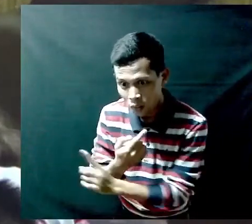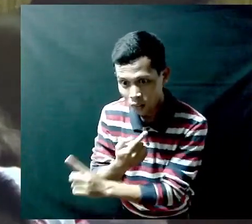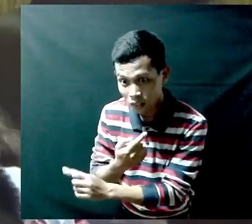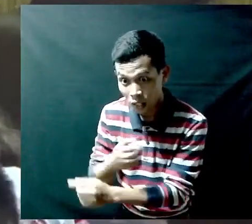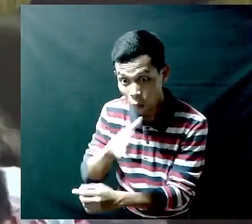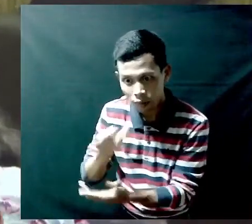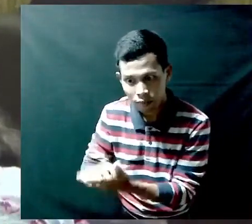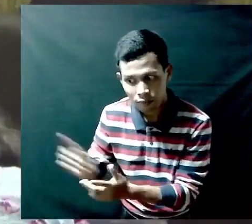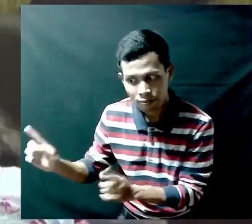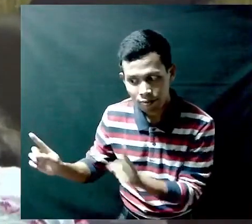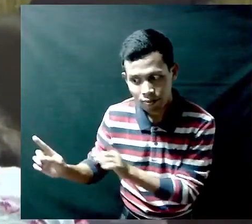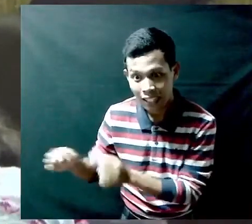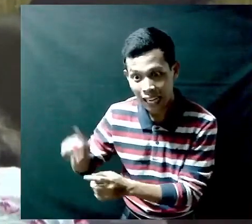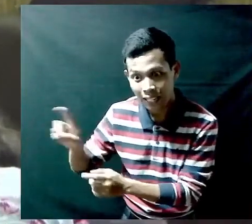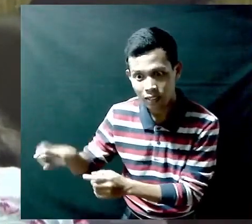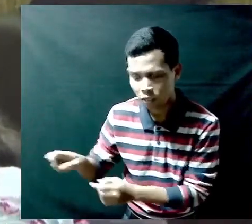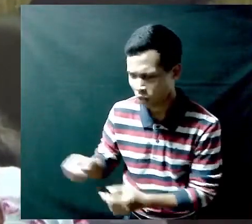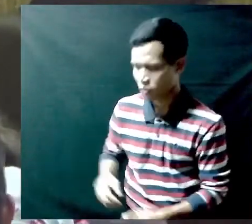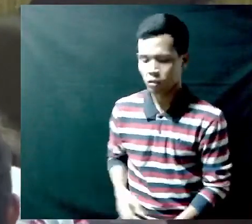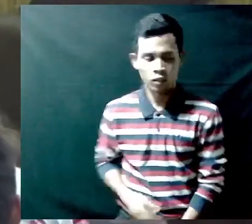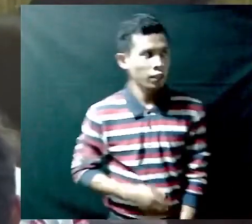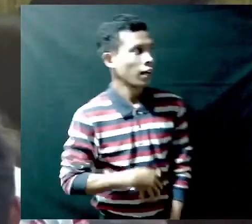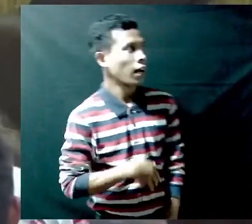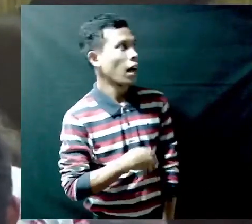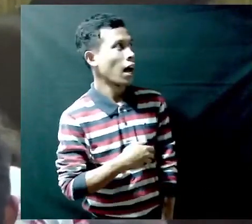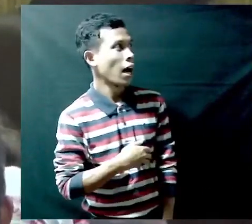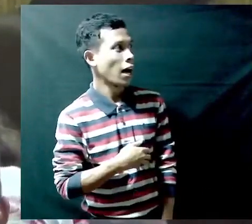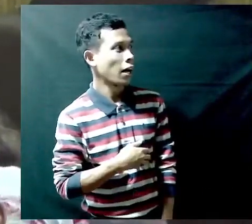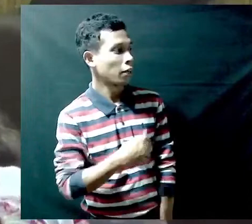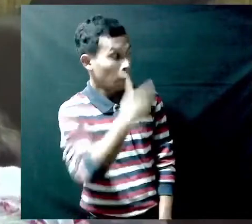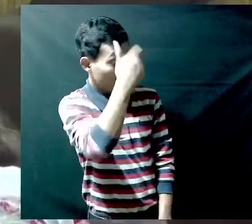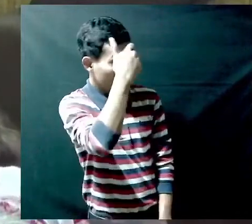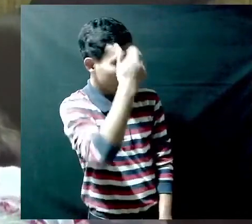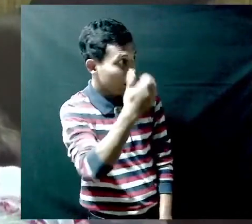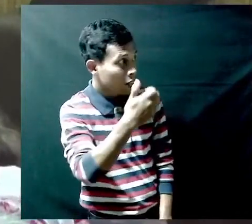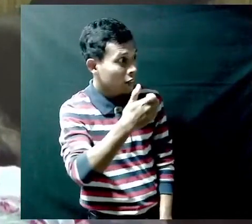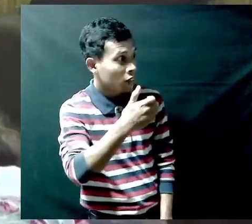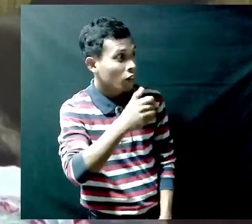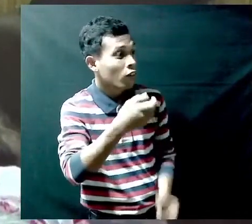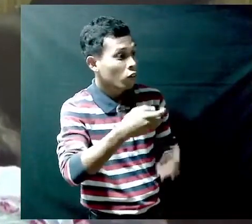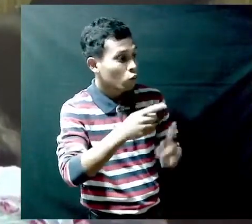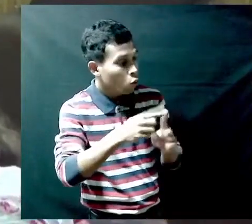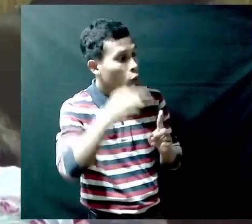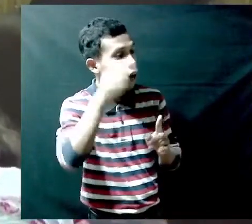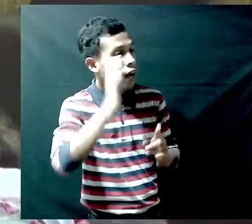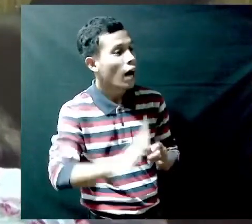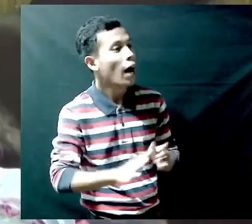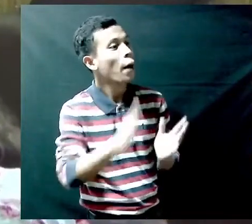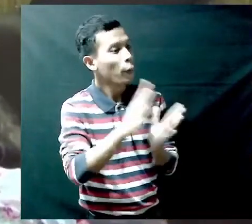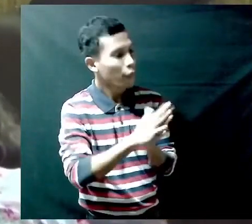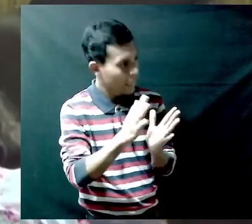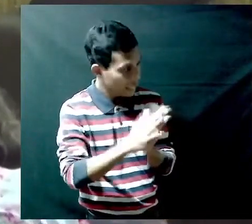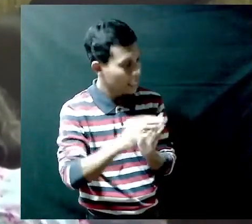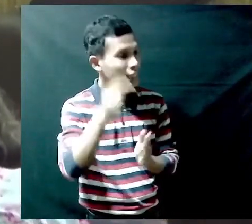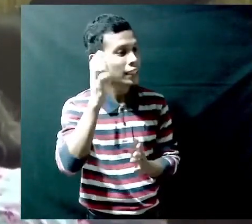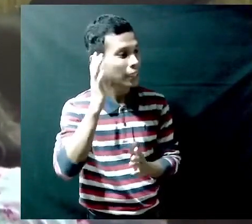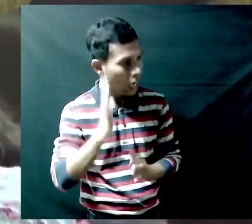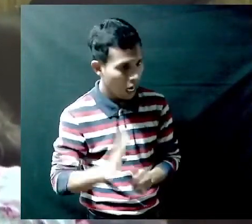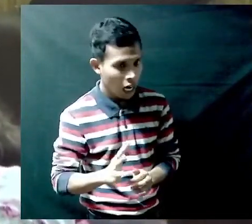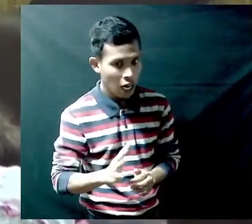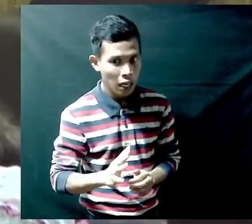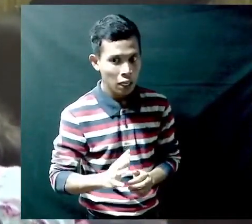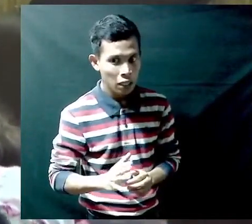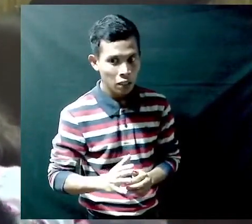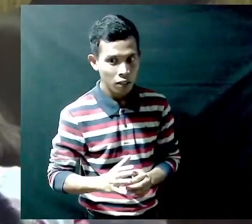Dahil kanino? Sasagot naman ako, dahil sa pamamagitan ni Lord, purihin si Lord. Kasi nga naman, pwedeng sabihin ko,